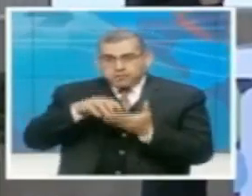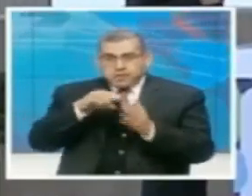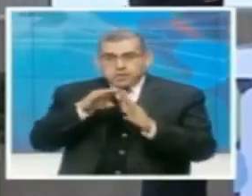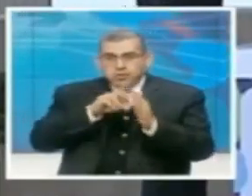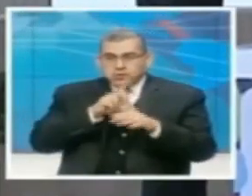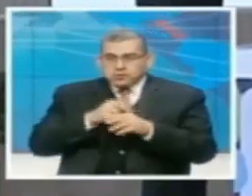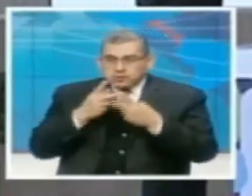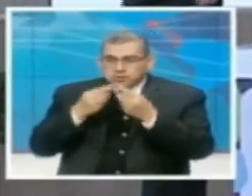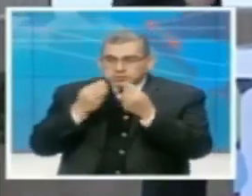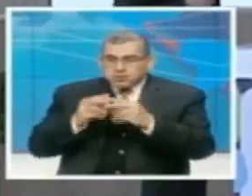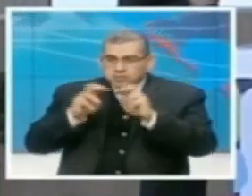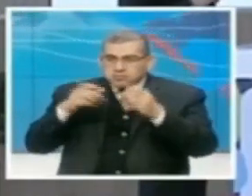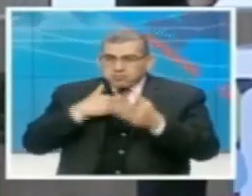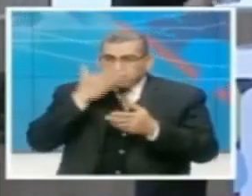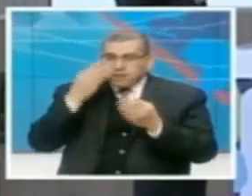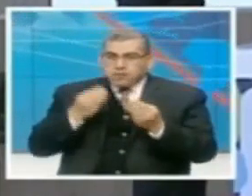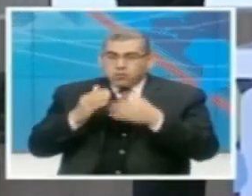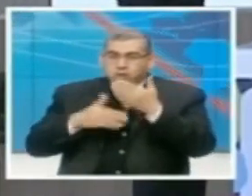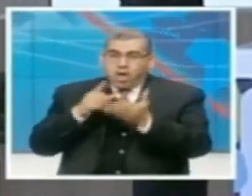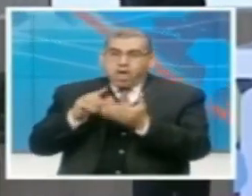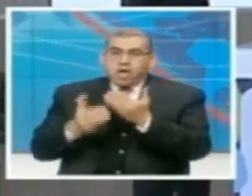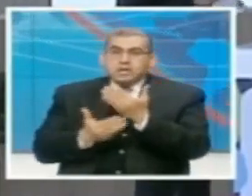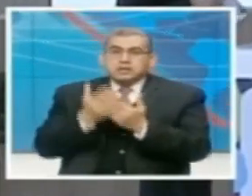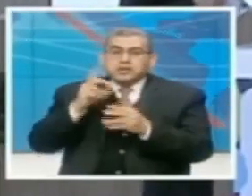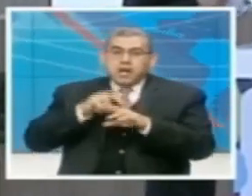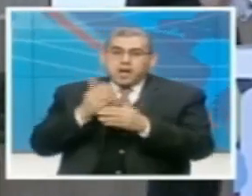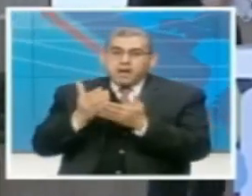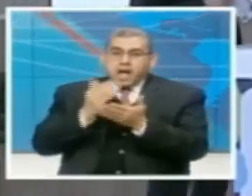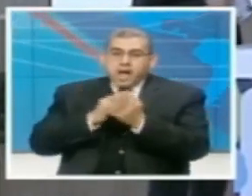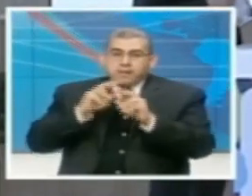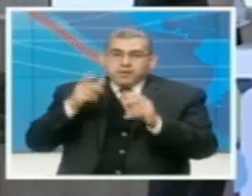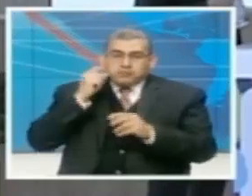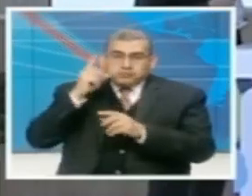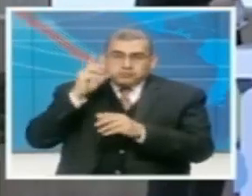الصحيه، فالتشخيص الدقيق والاكتشاف المبكر والتوعيه